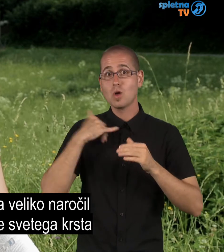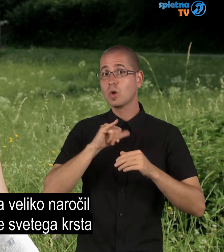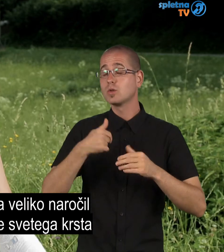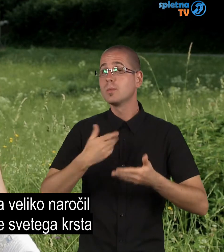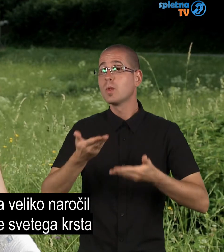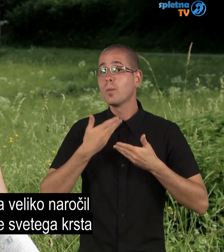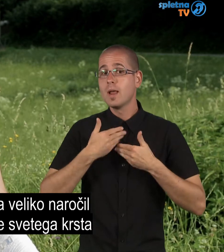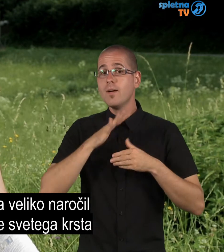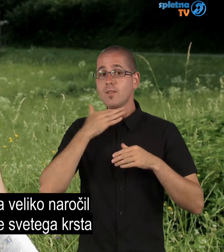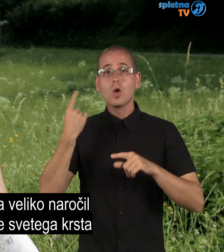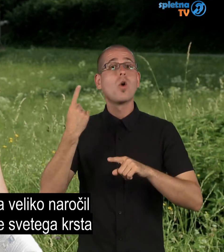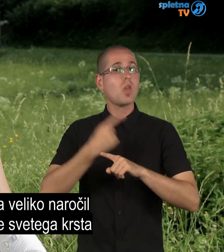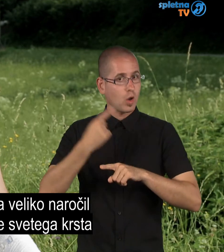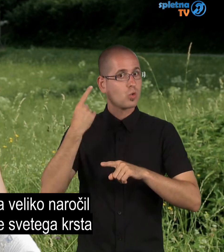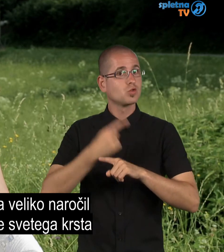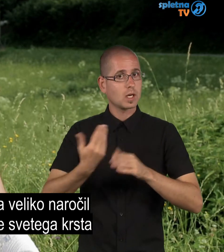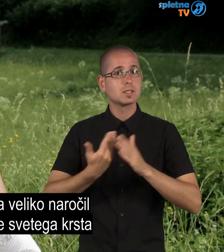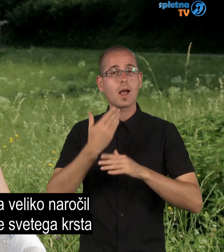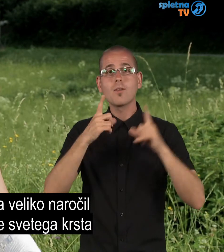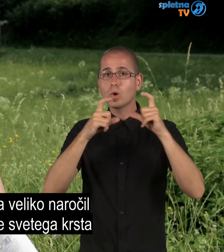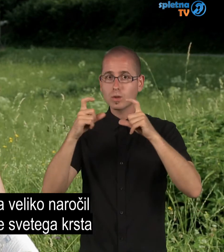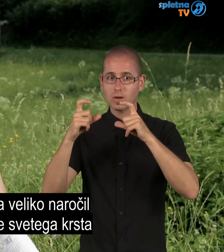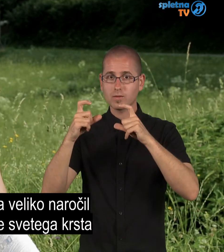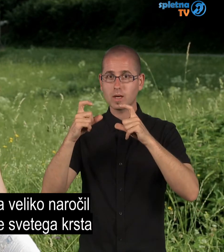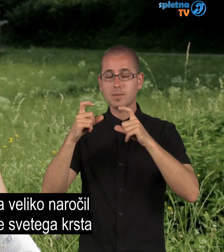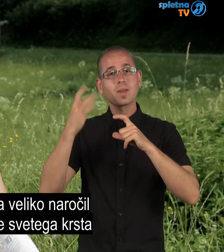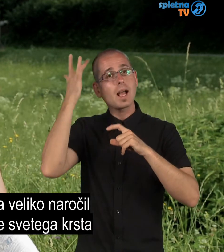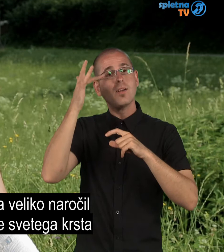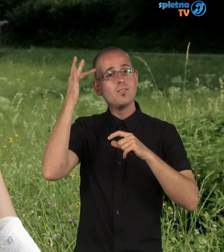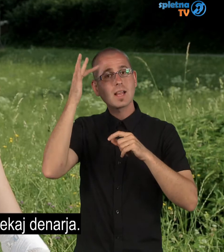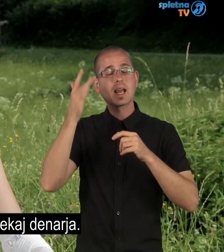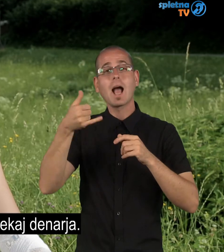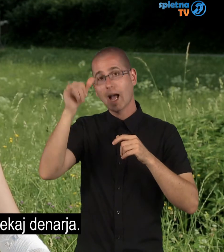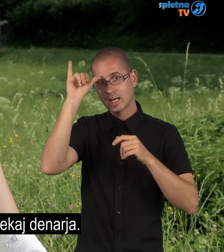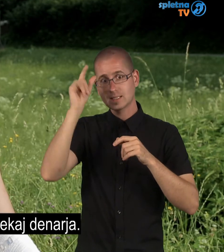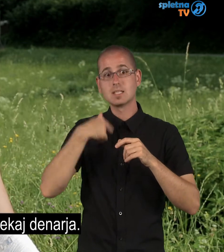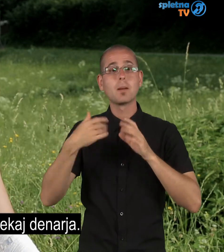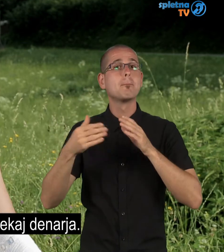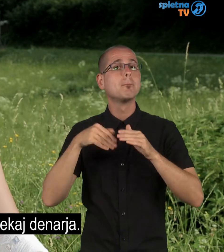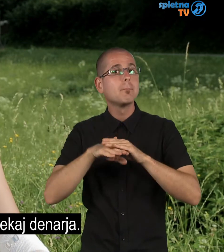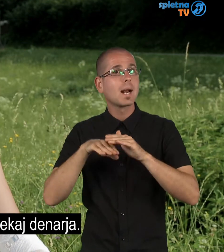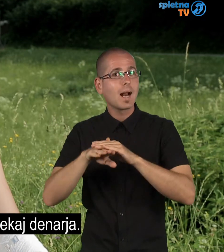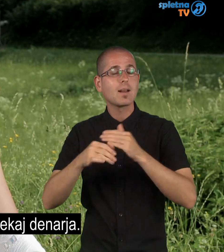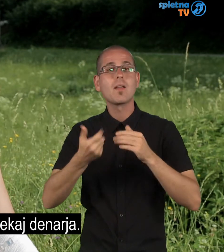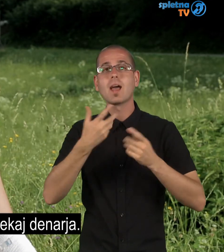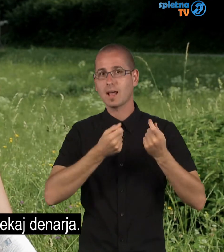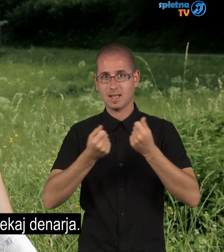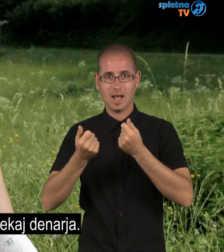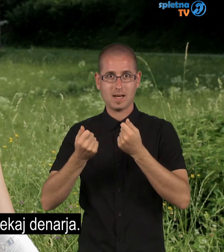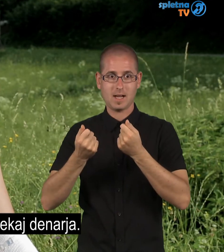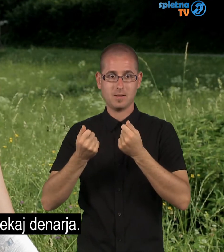Lani sem dobila veliko naročil za fotografiranje svetega krsta in sem prihranila nekaj denarja.